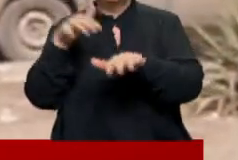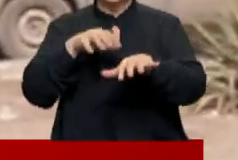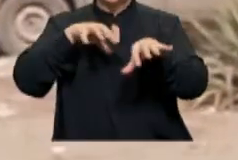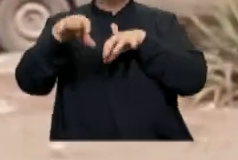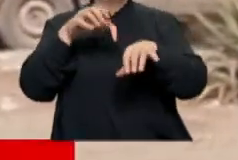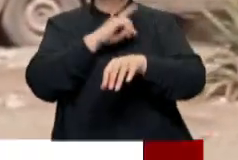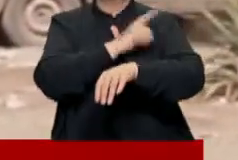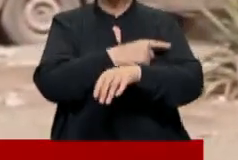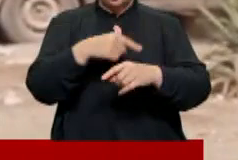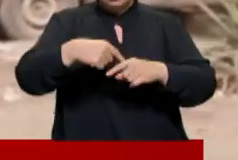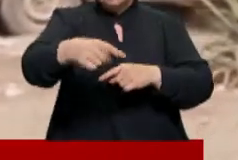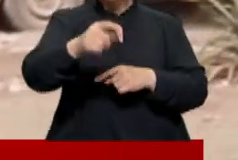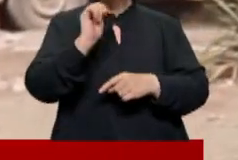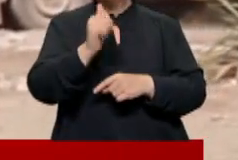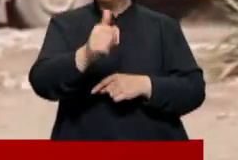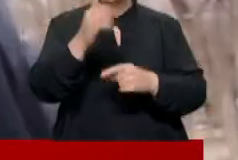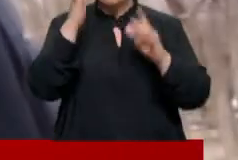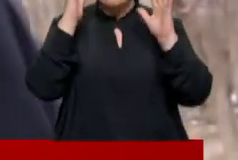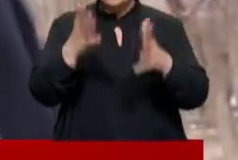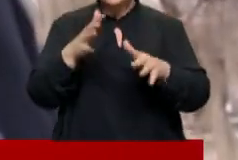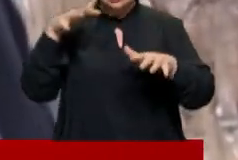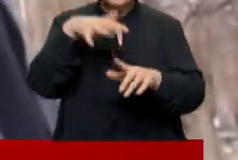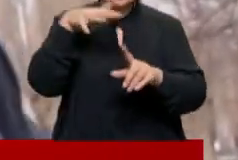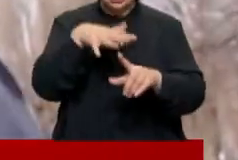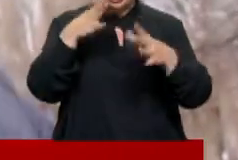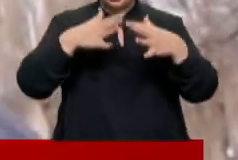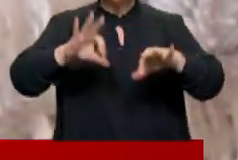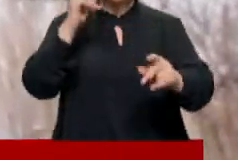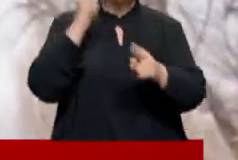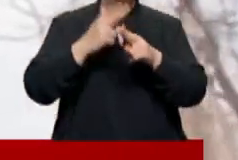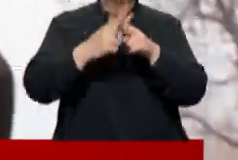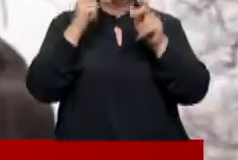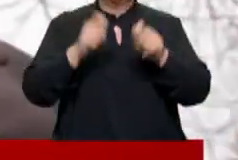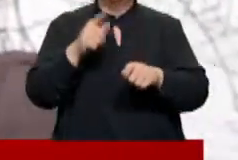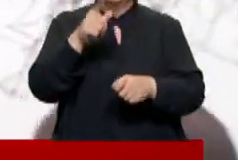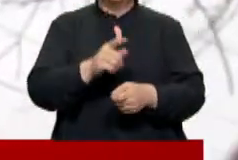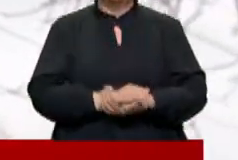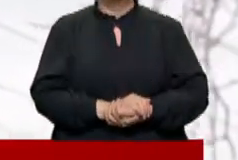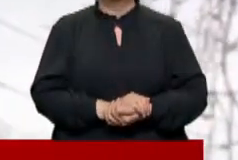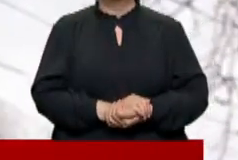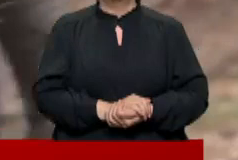Ayrılıkçı güçler ise önümüzdeki günlerde yoğunlaşacak harekat için hazırlıklarını hızlandırdı.